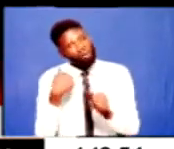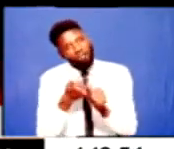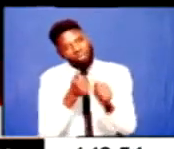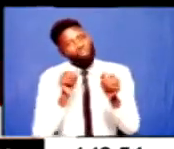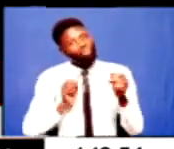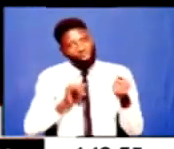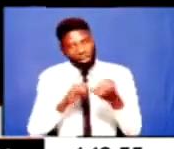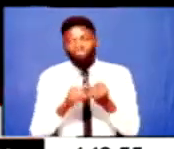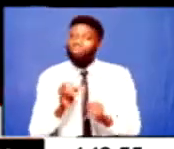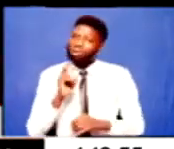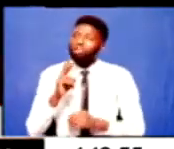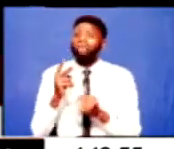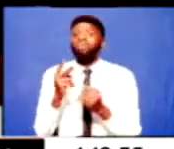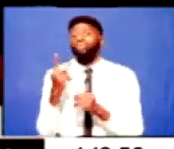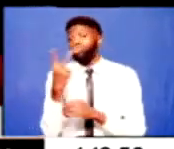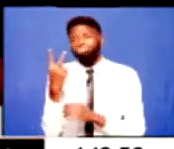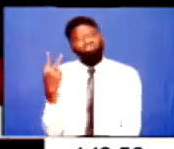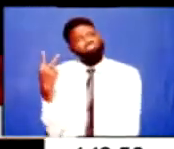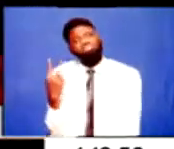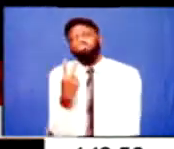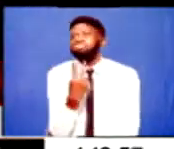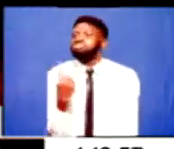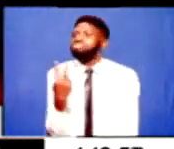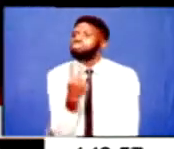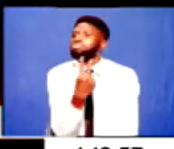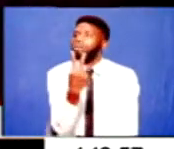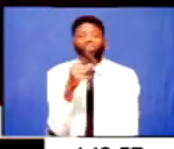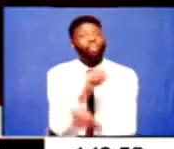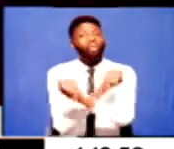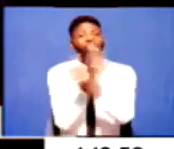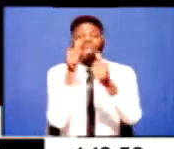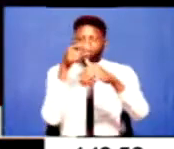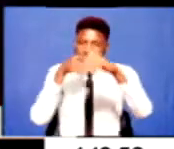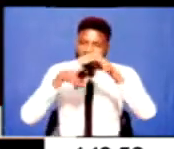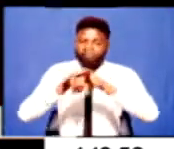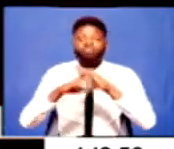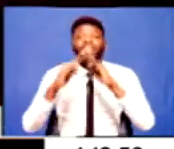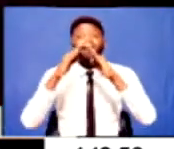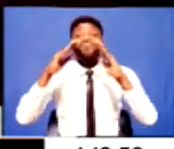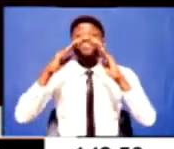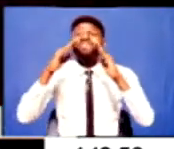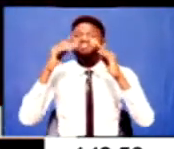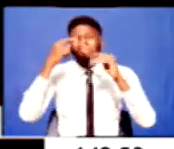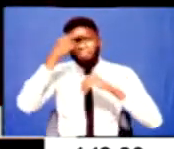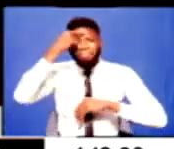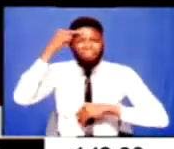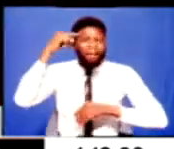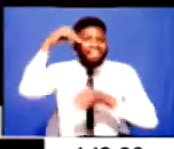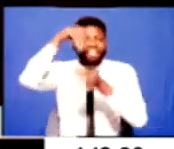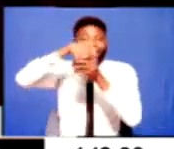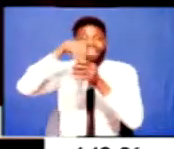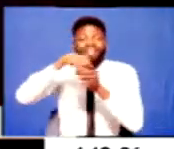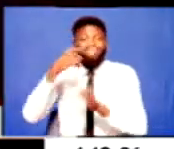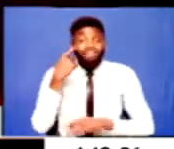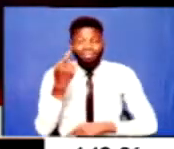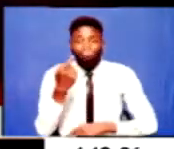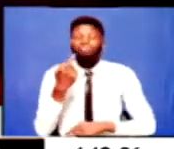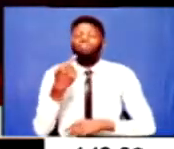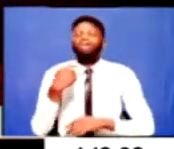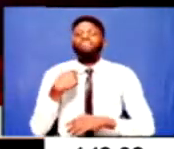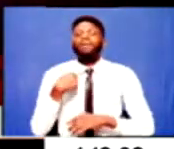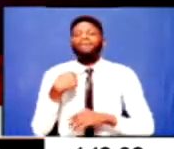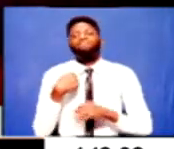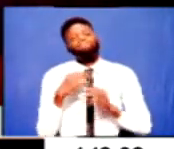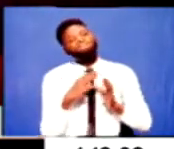vizuri. Wakaingia, vile waliingia kwa nyumba. Sasa kwa kisa haya mta kidogo nikanyamaza hivyo,